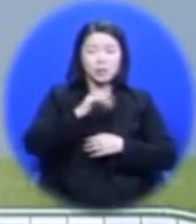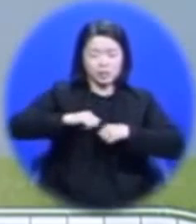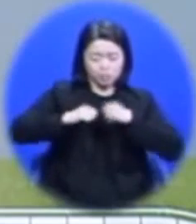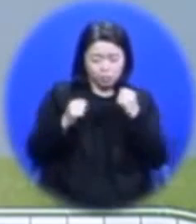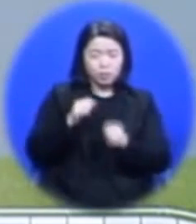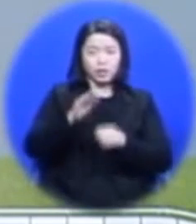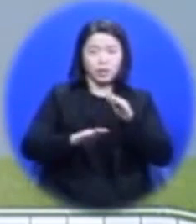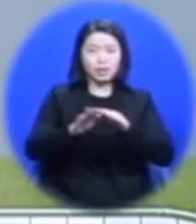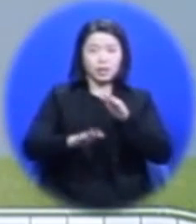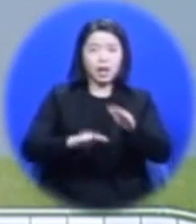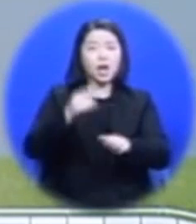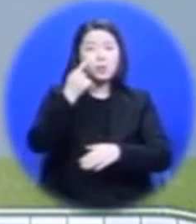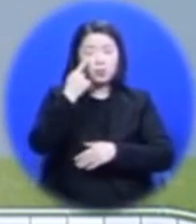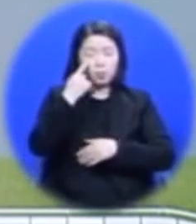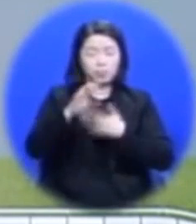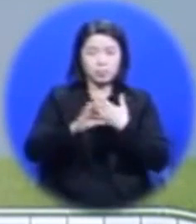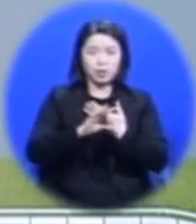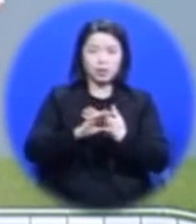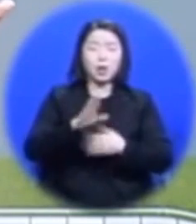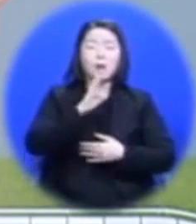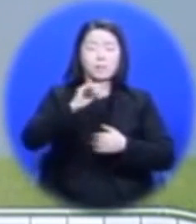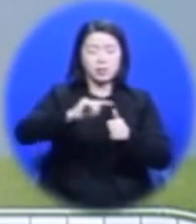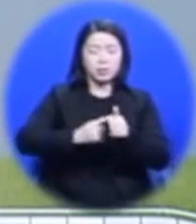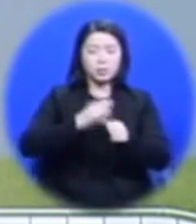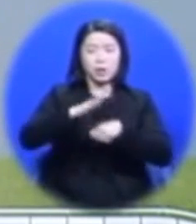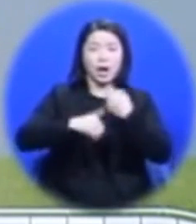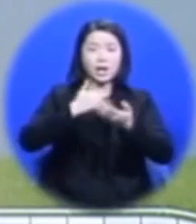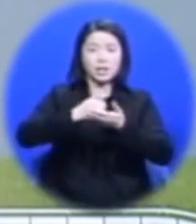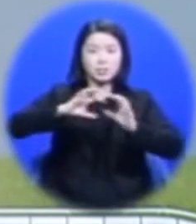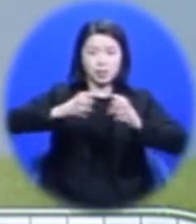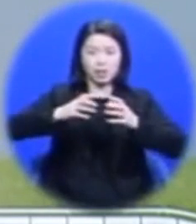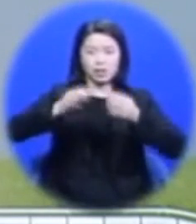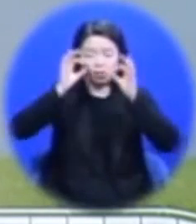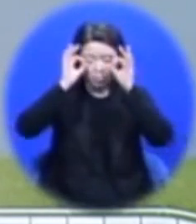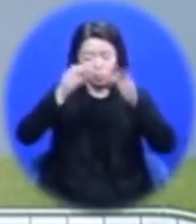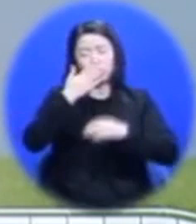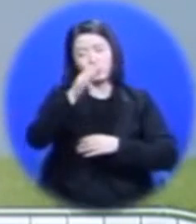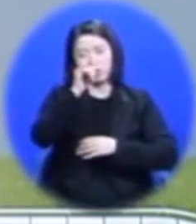디뎌보면 비로소 여러분이 하나님의 나라를 보게 됩니다.